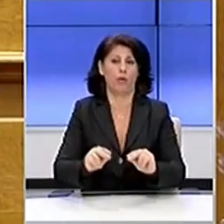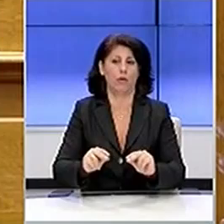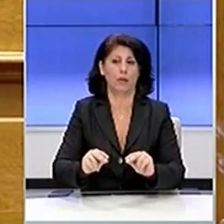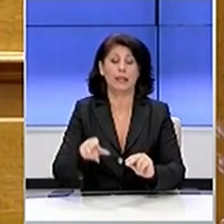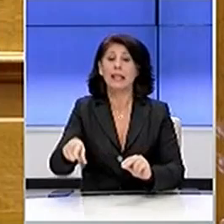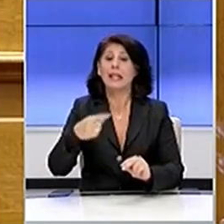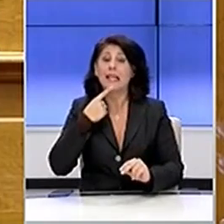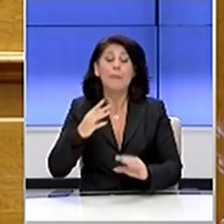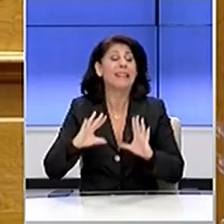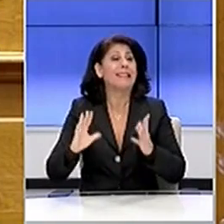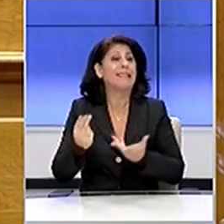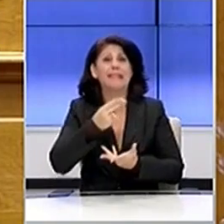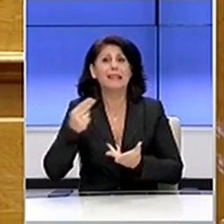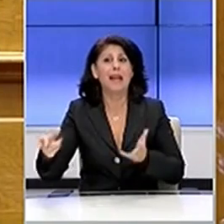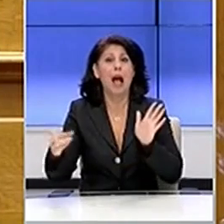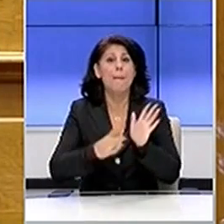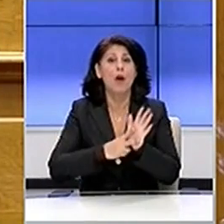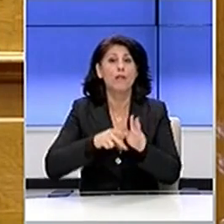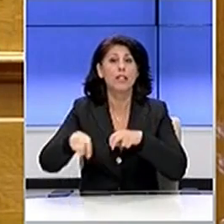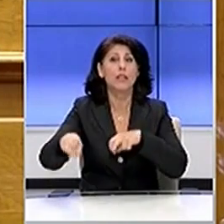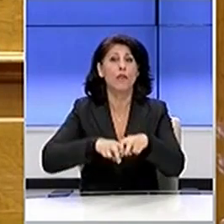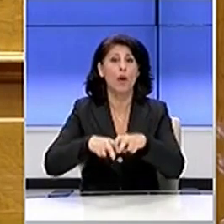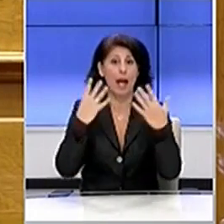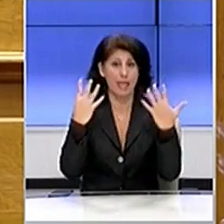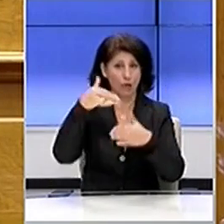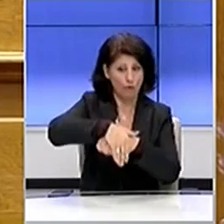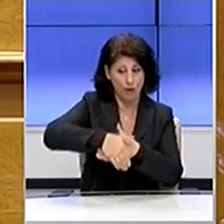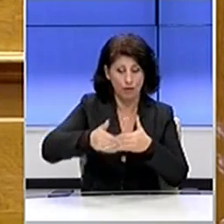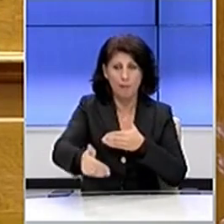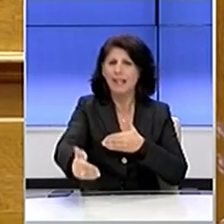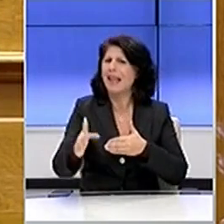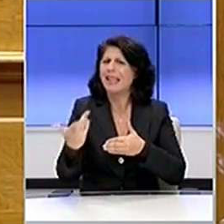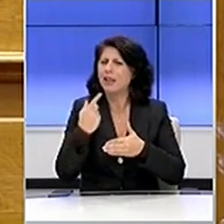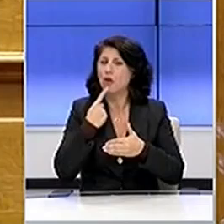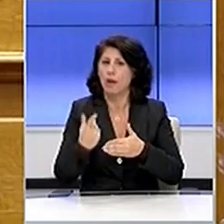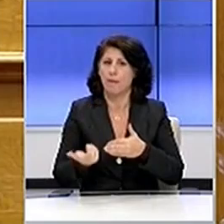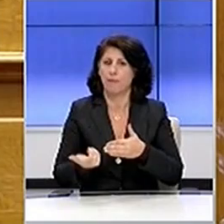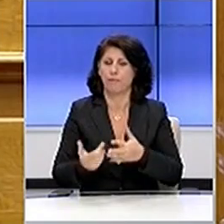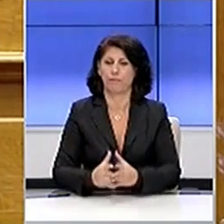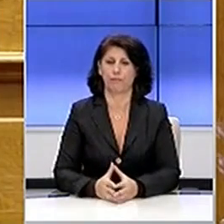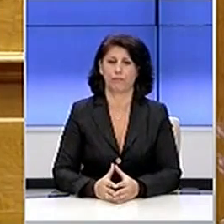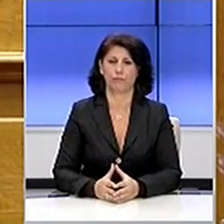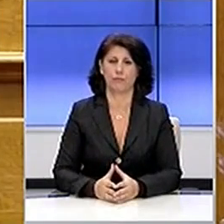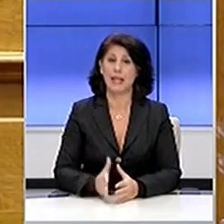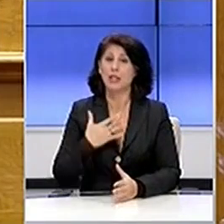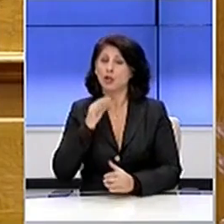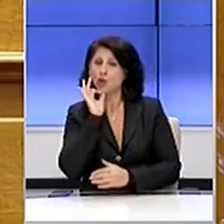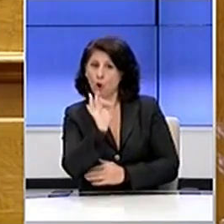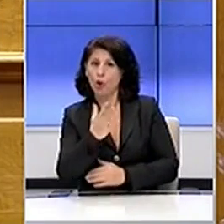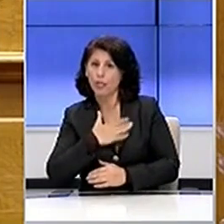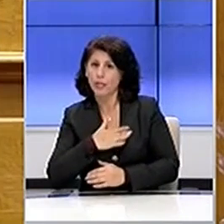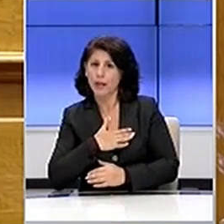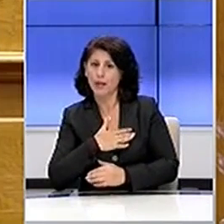σημαίνει απαγόρευση κυκλοφορίας από τις 9 το βράδυ, το κάνουμε για να